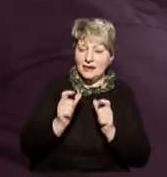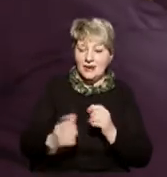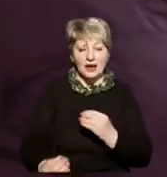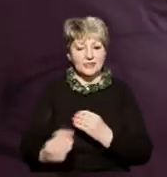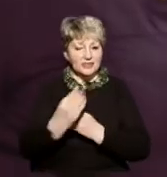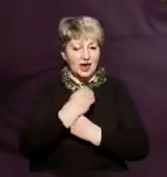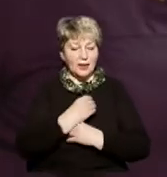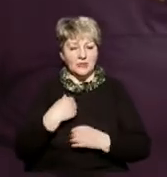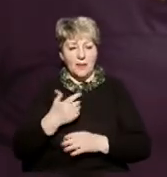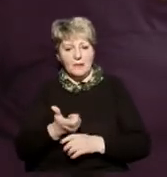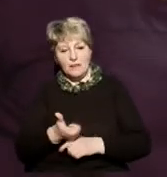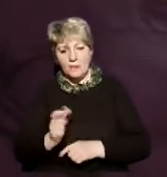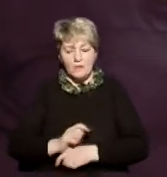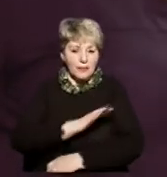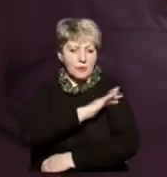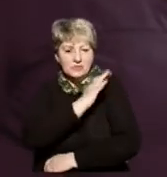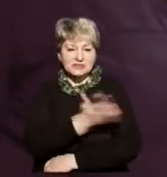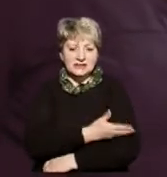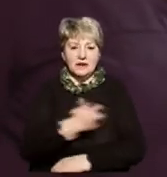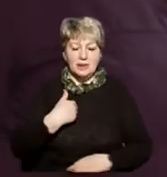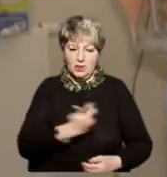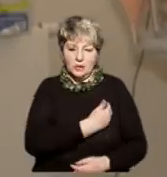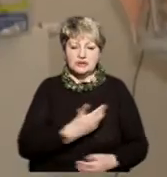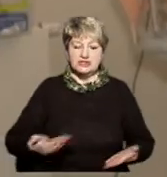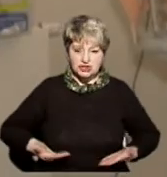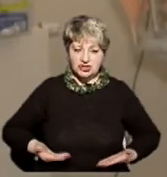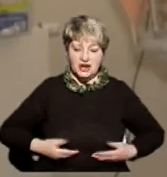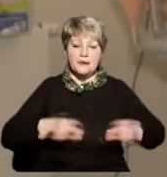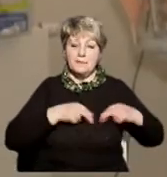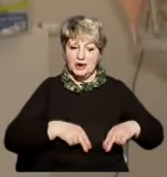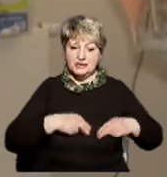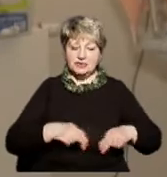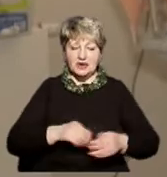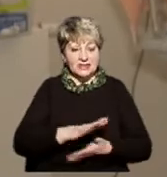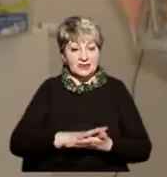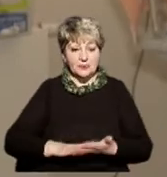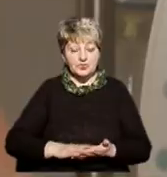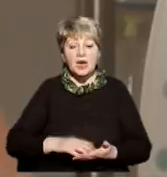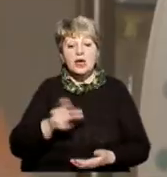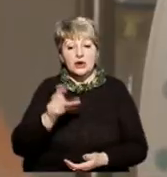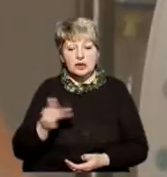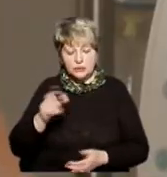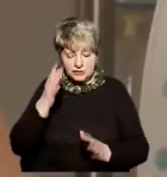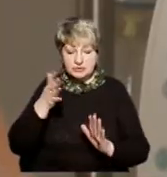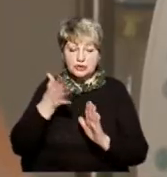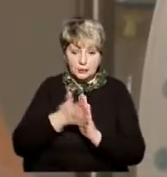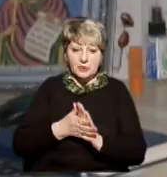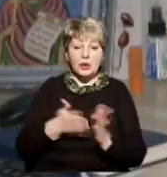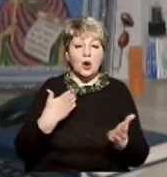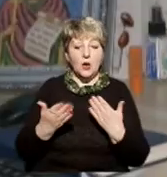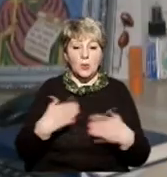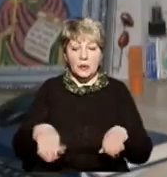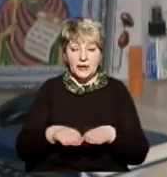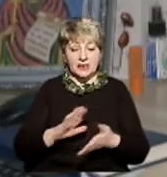ще набагато більшої сили. Просто хочеться жити, працювати, робити. Наталя Михайлівна говорить, пацієнтки з розумінням поставилися до таких умов.